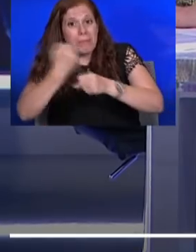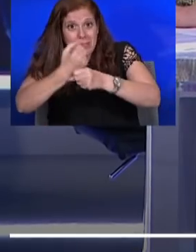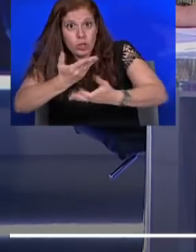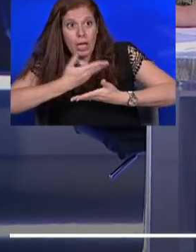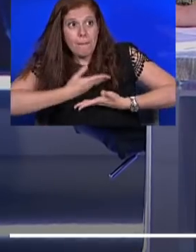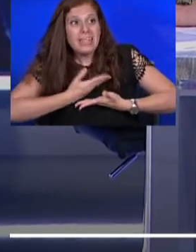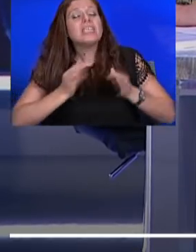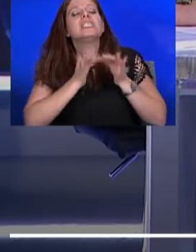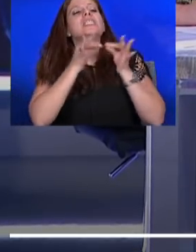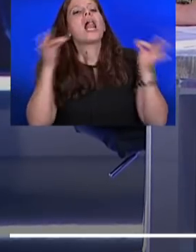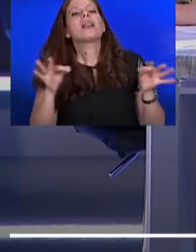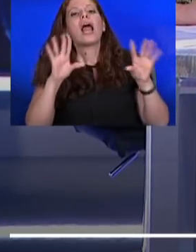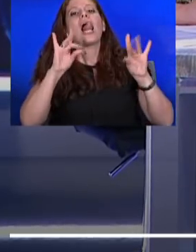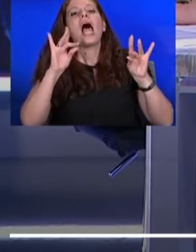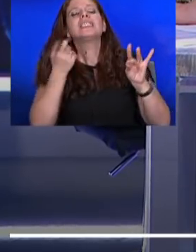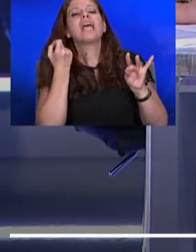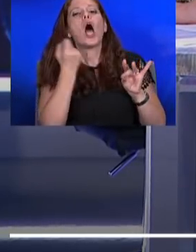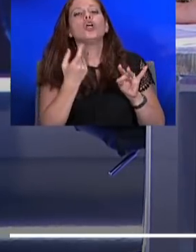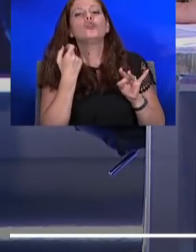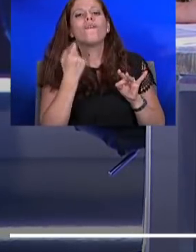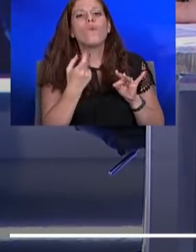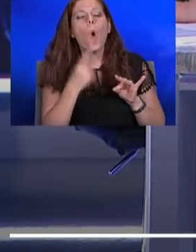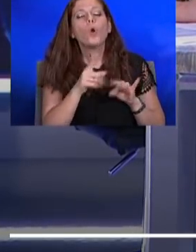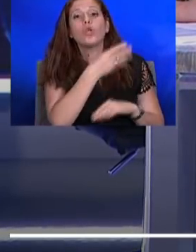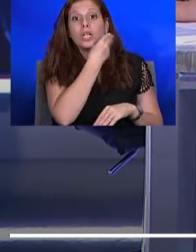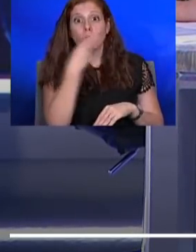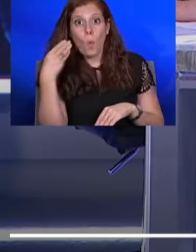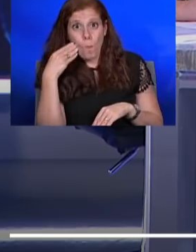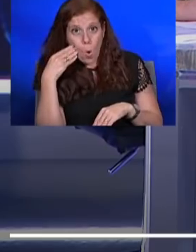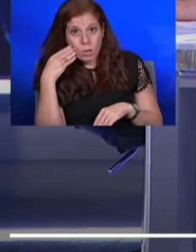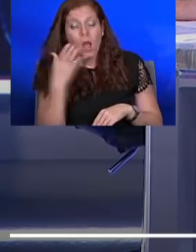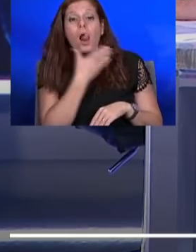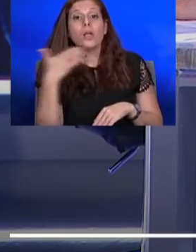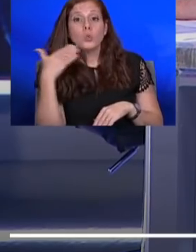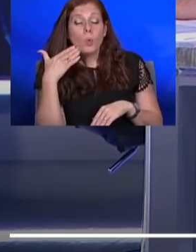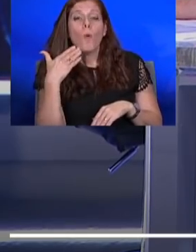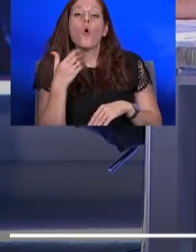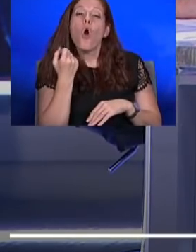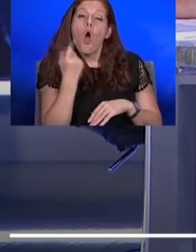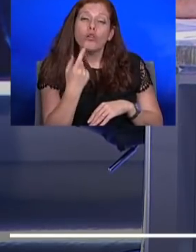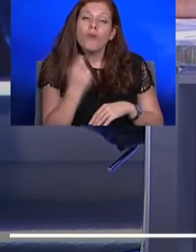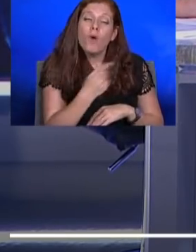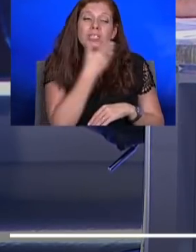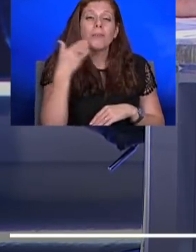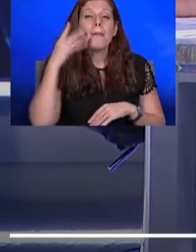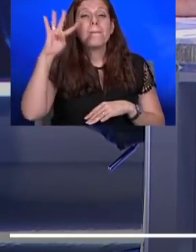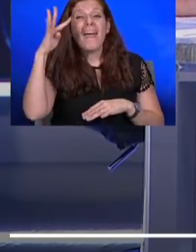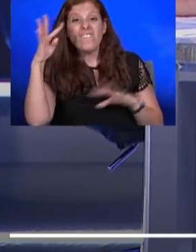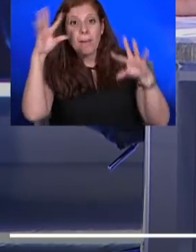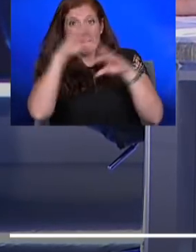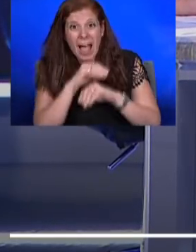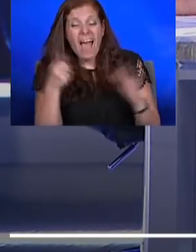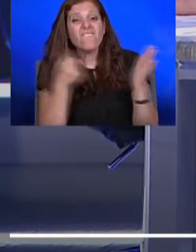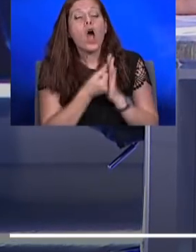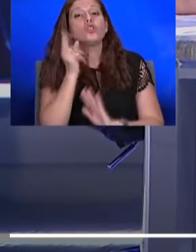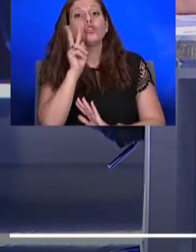צומות. בעצם במשך 10 שבועות, כל שבוע צמתי מרביעי בערב עד שישי בערב. כשאני מפקד